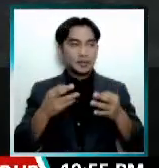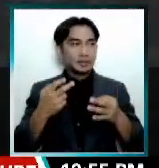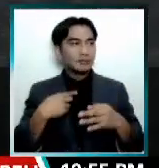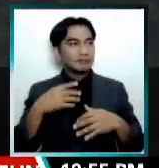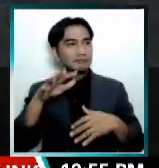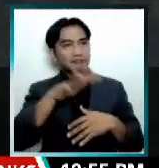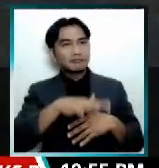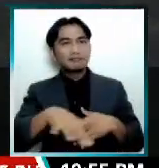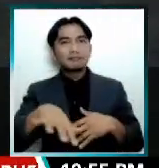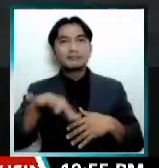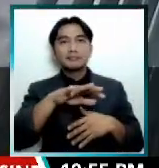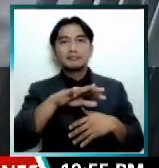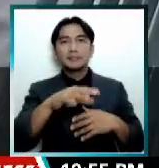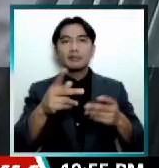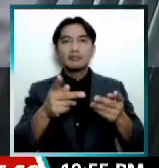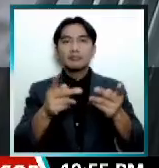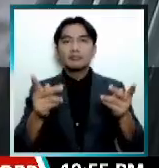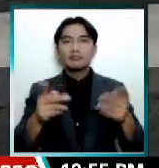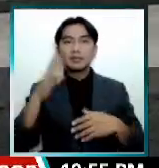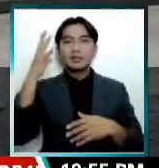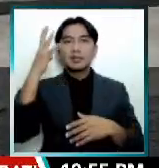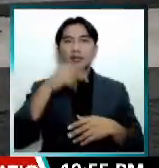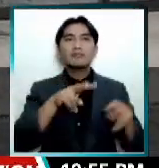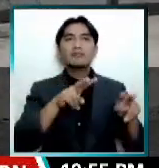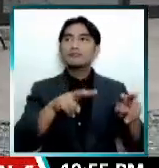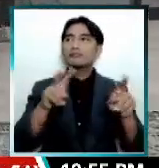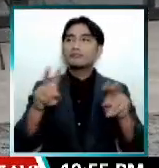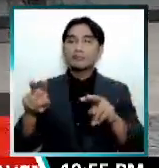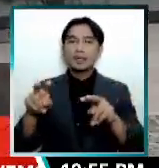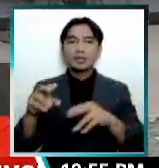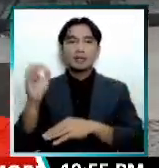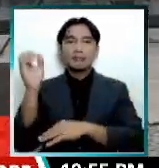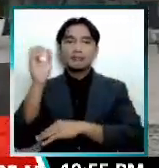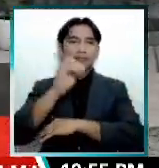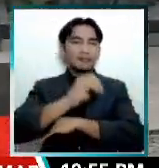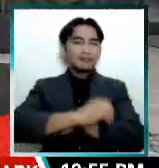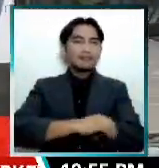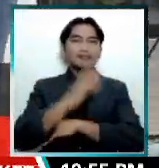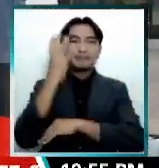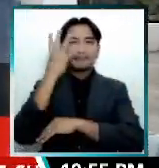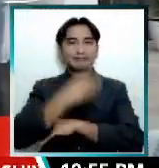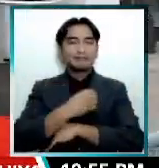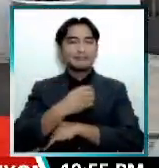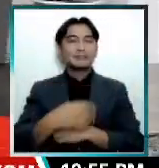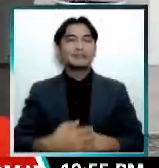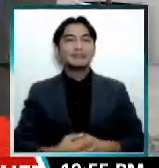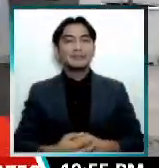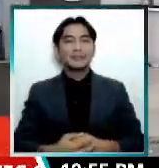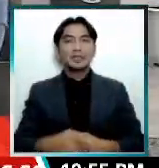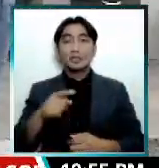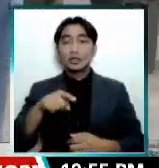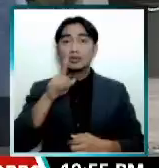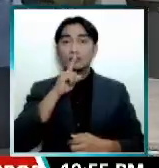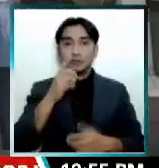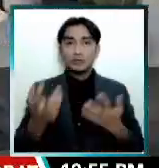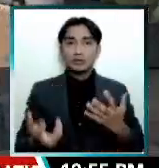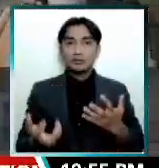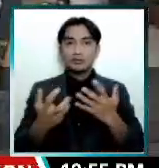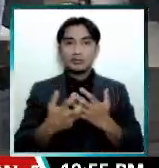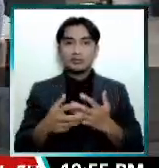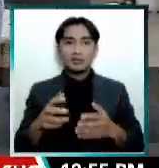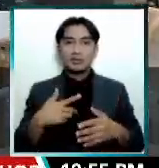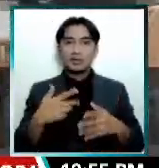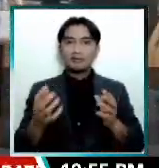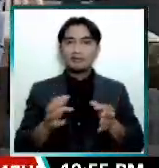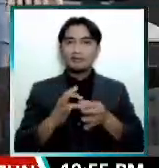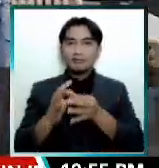nga po yung city lights, cityscapes, sunset. Talaga nga naman na mararamdaman mo na you're one with nature dito. Pero bukod sa